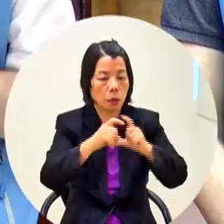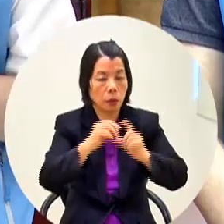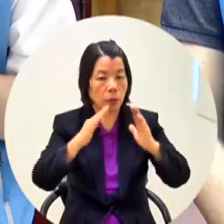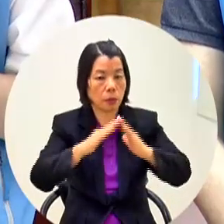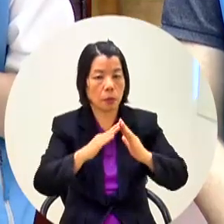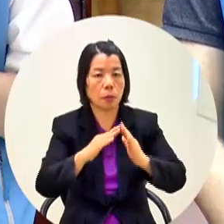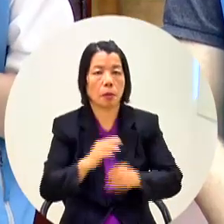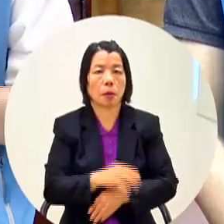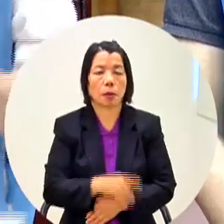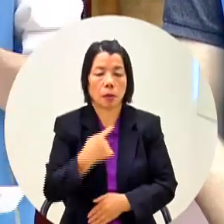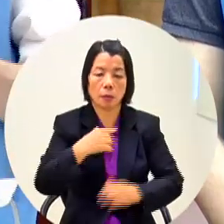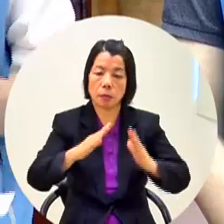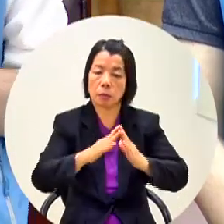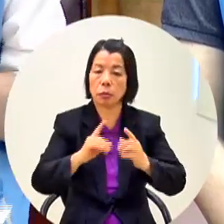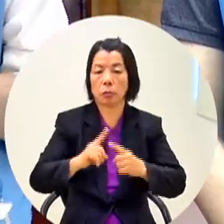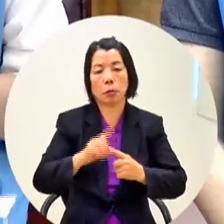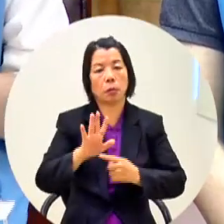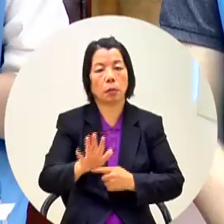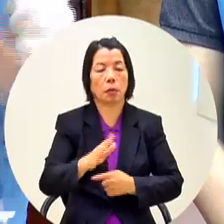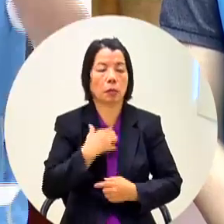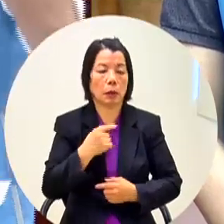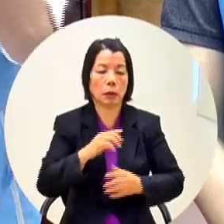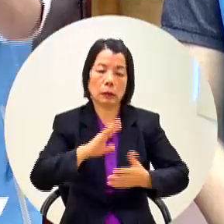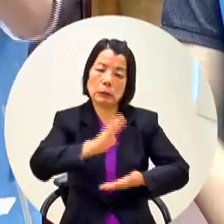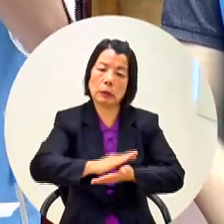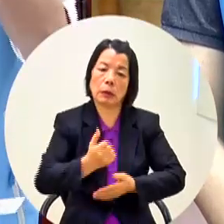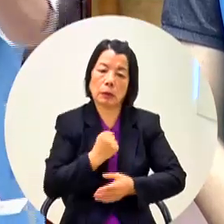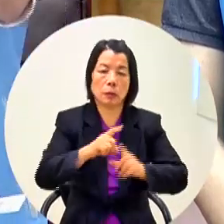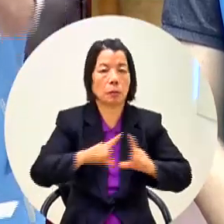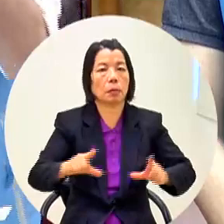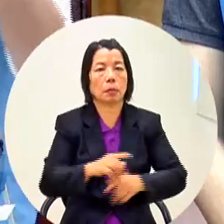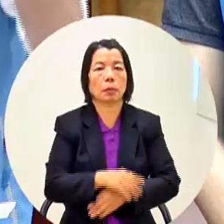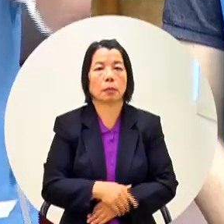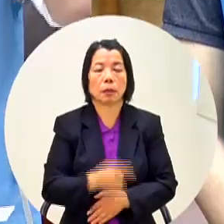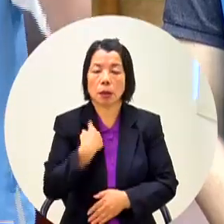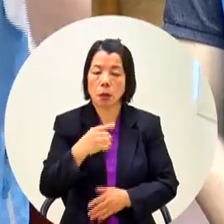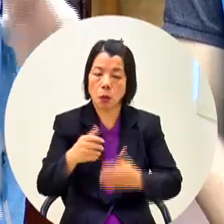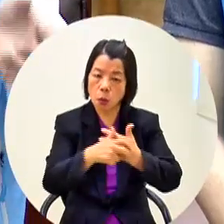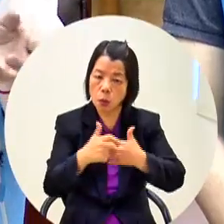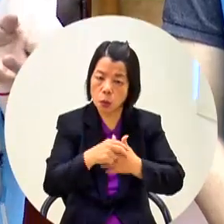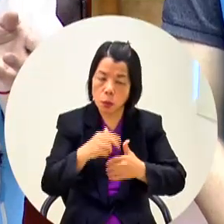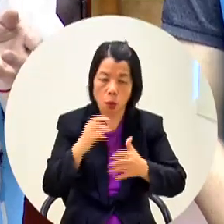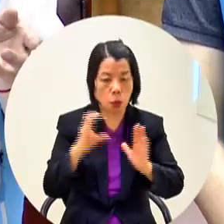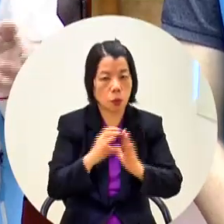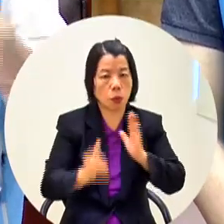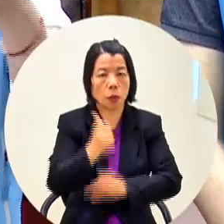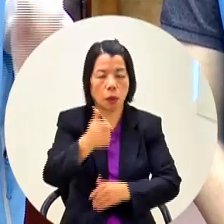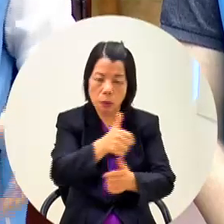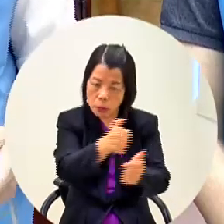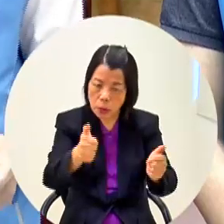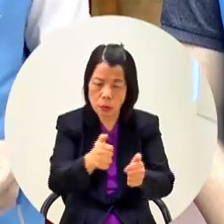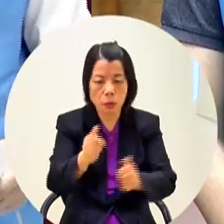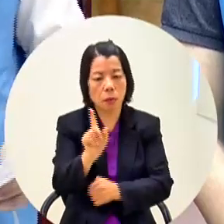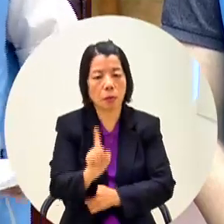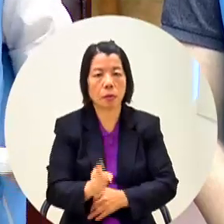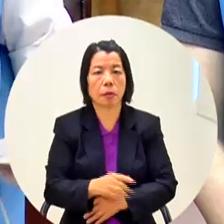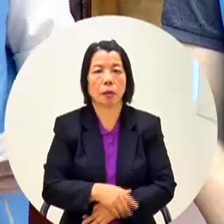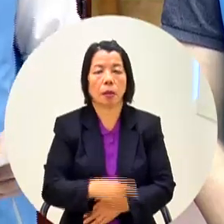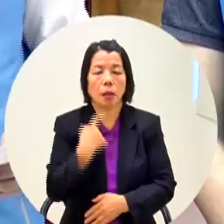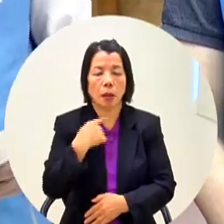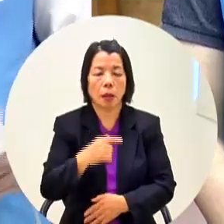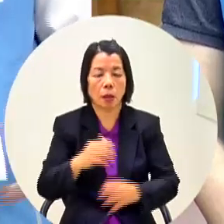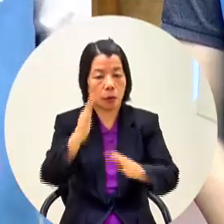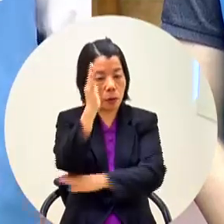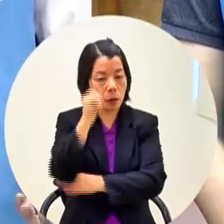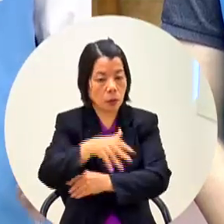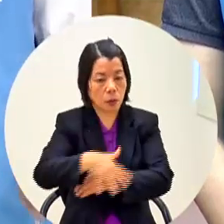他们自己也有家人，他们心理压力很大。我才跟卫生局长讲，我们怎么感谢他们，还有市府的同仁，